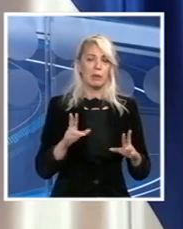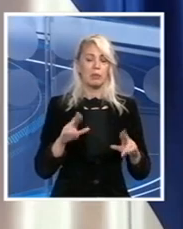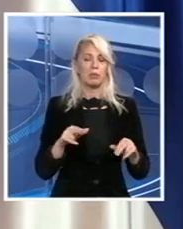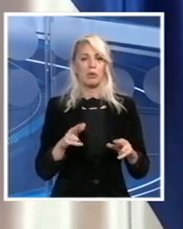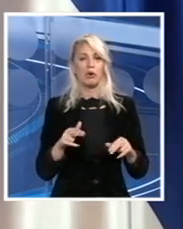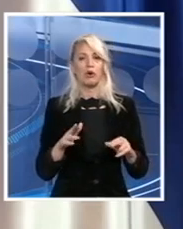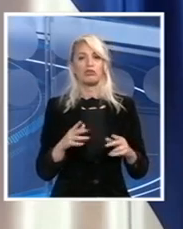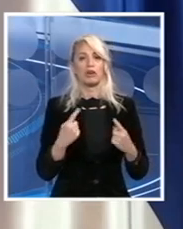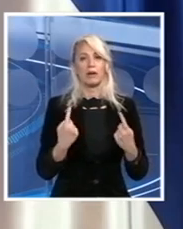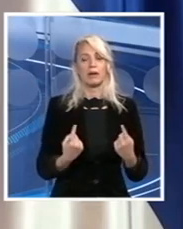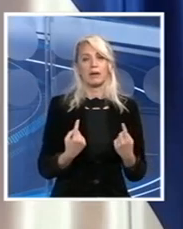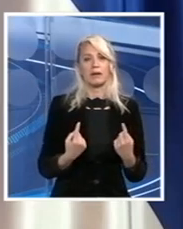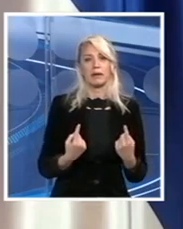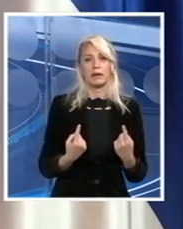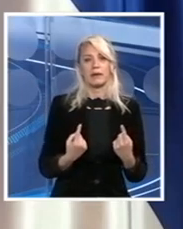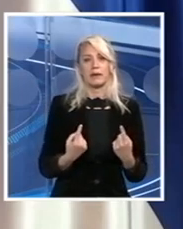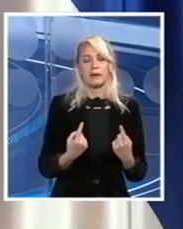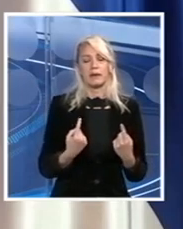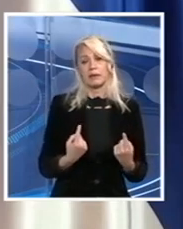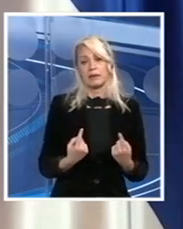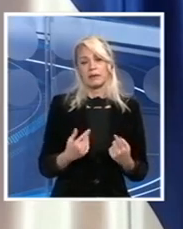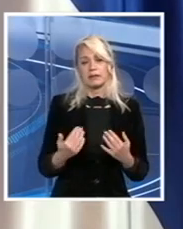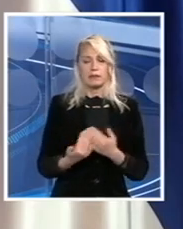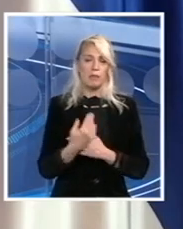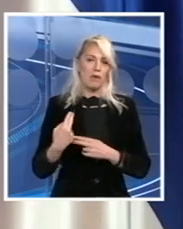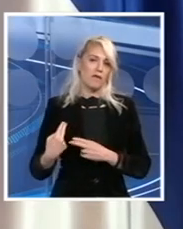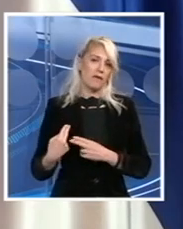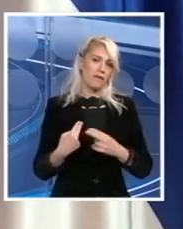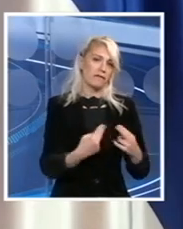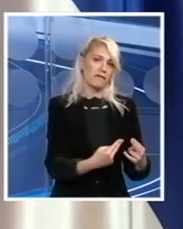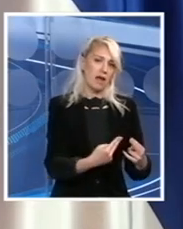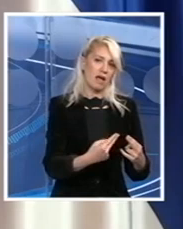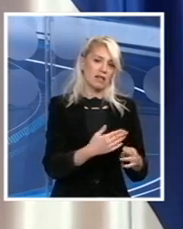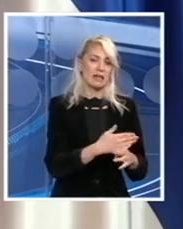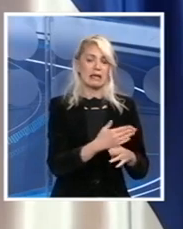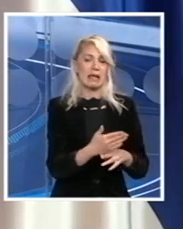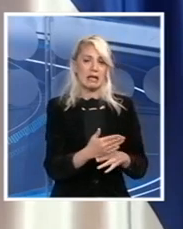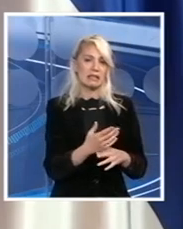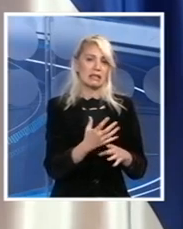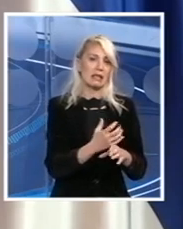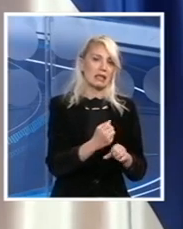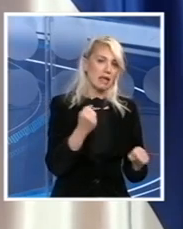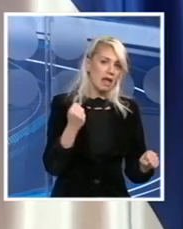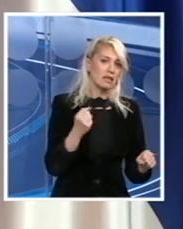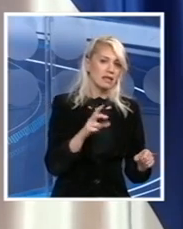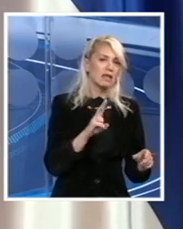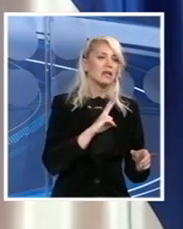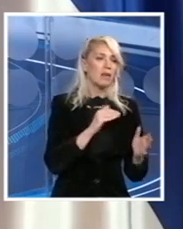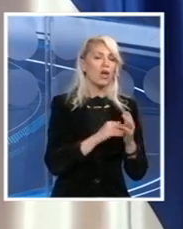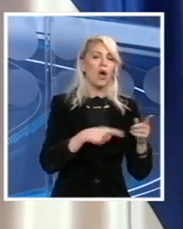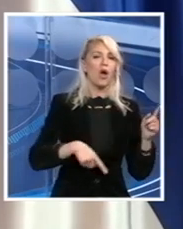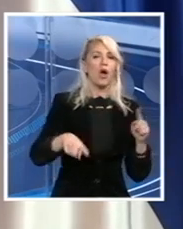uobičajeno epidemiološki posmatrano, da se vrati ponovo kasnije, jer ovde ima još dosta osetljive